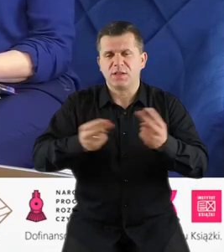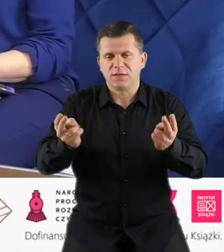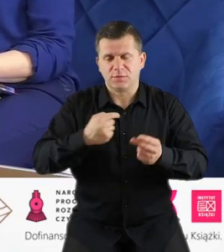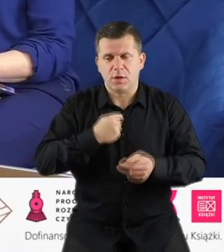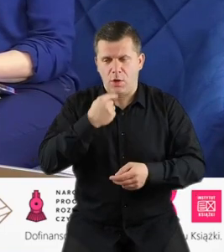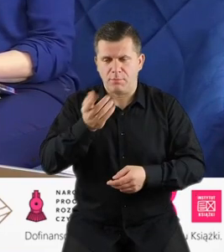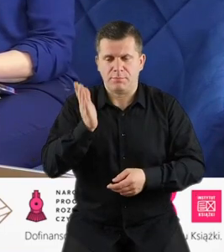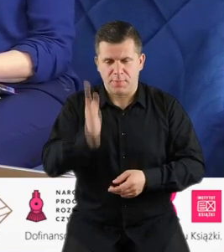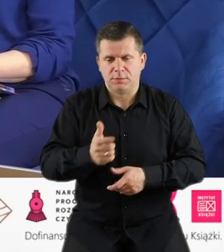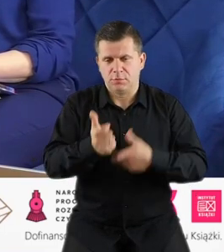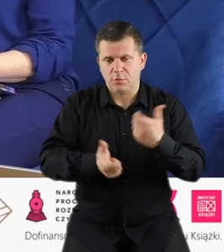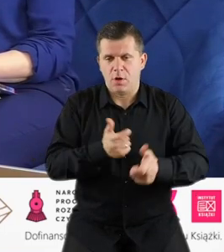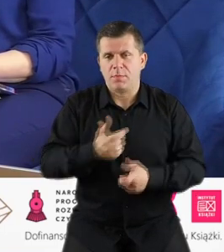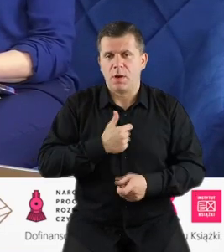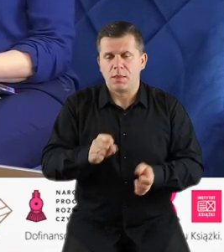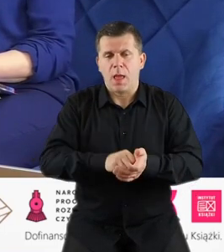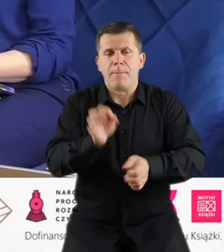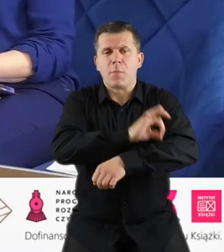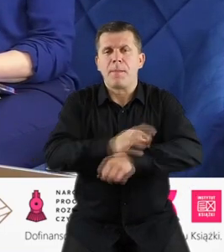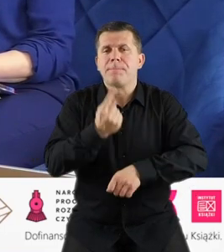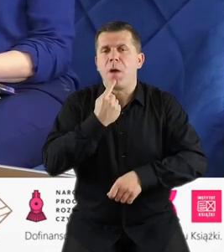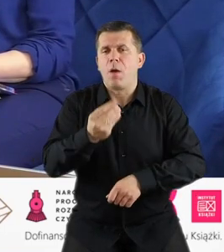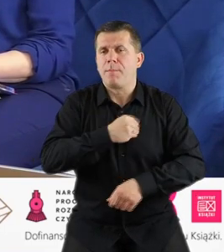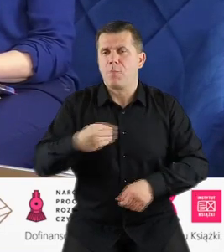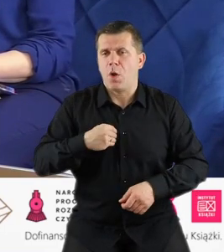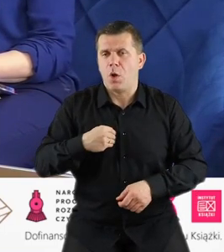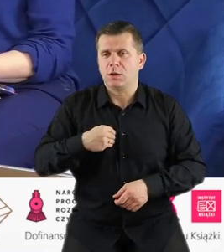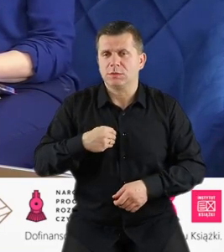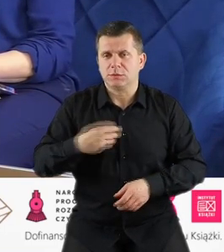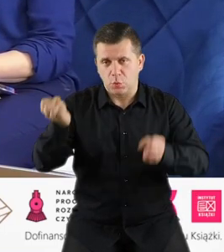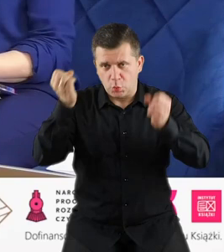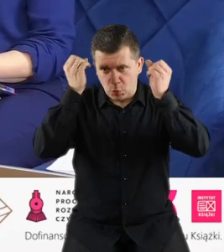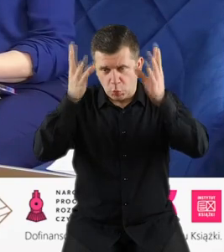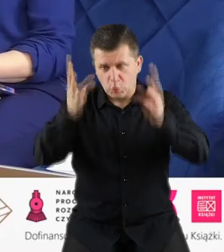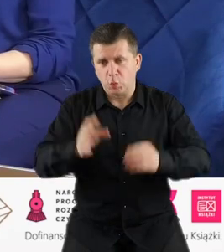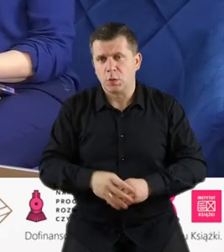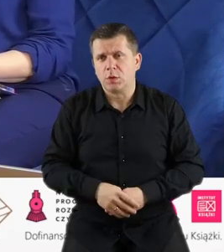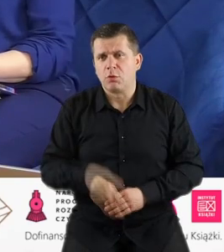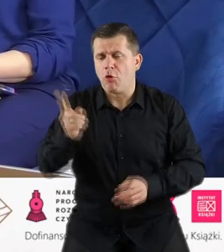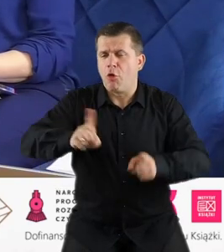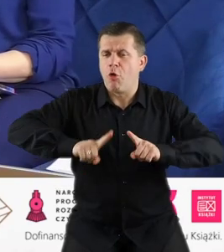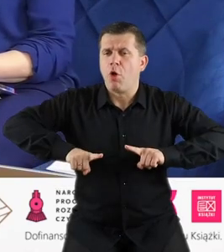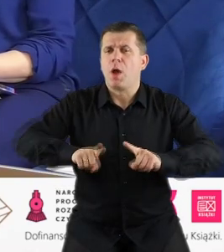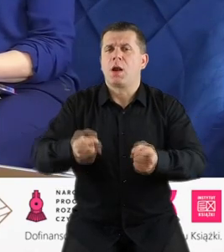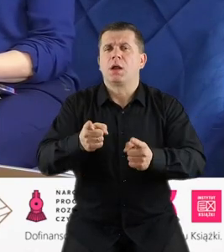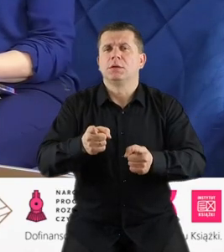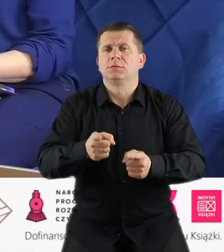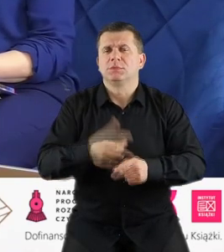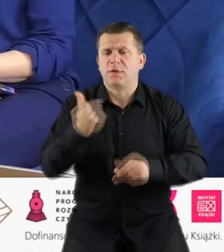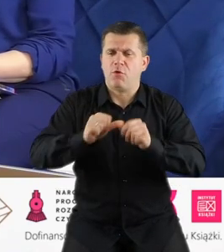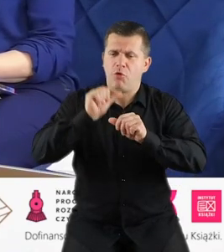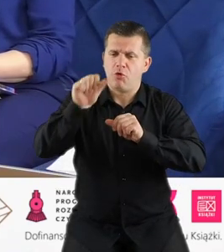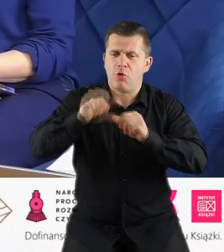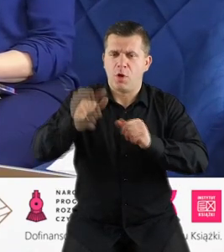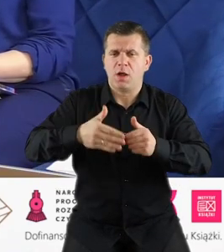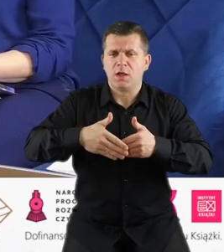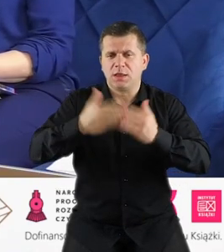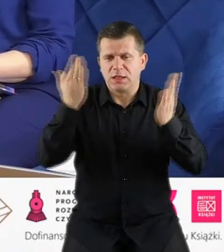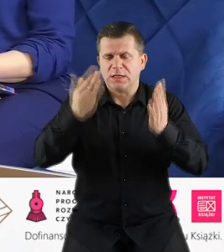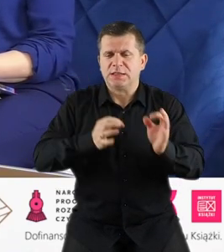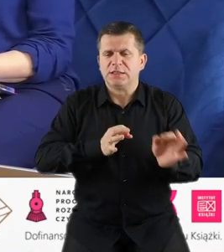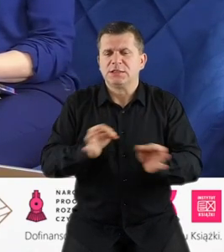też w takim projekcie Małopolskiego Instytutu Kultury, który organizuje rokrocznie Dni